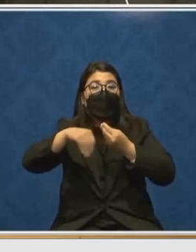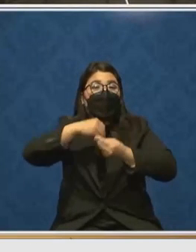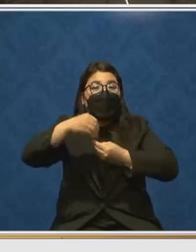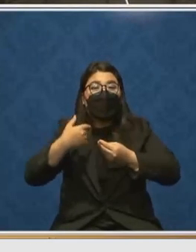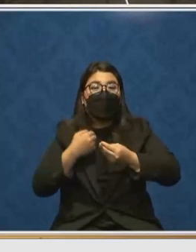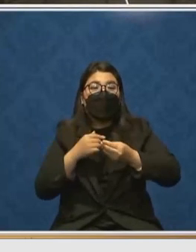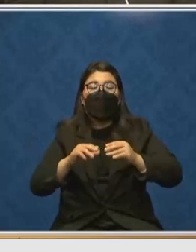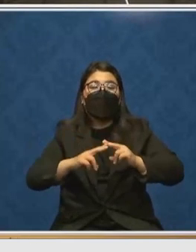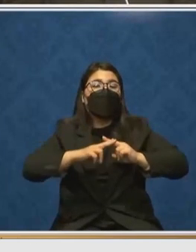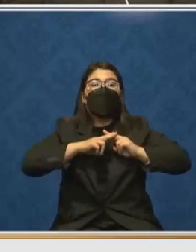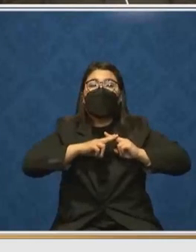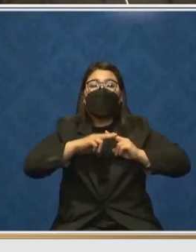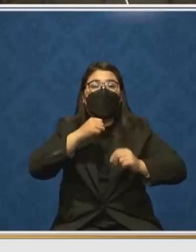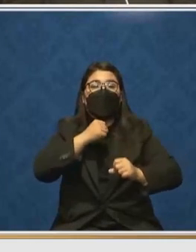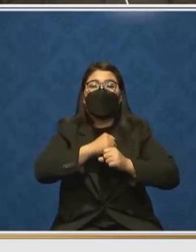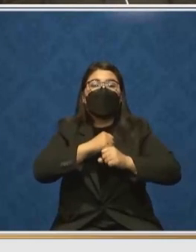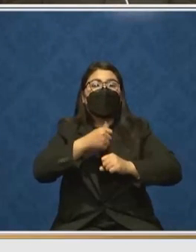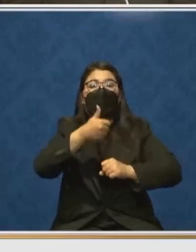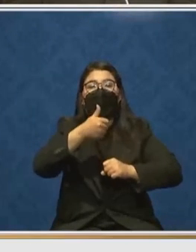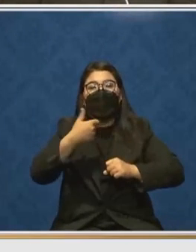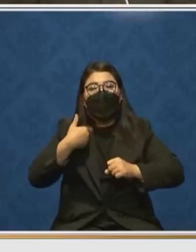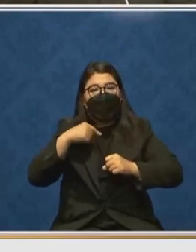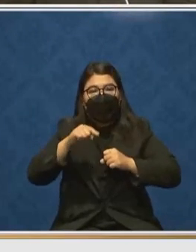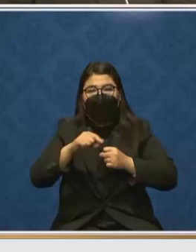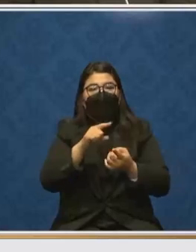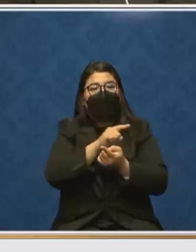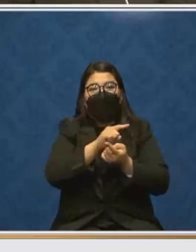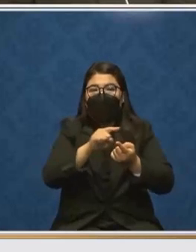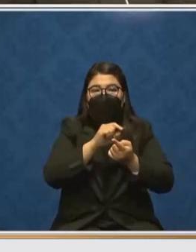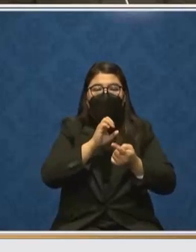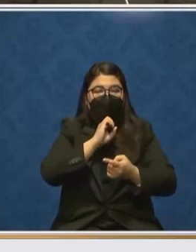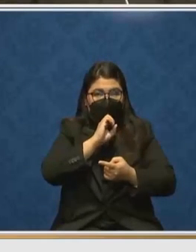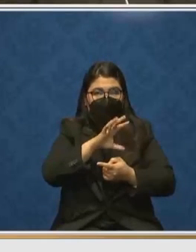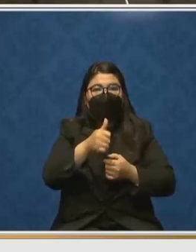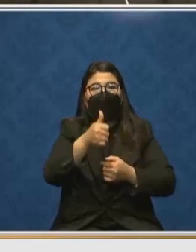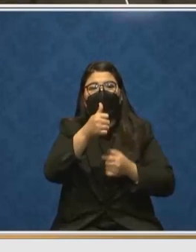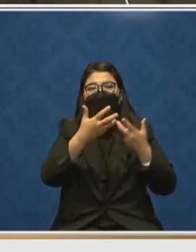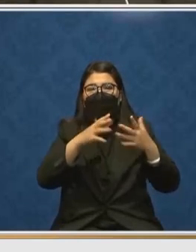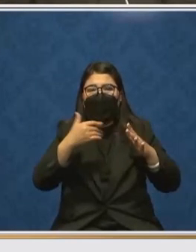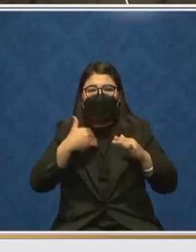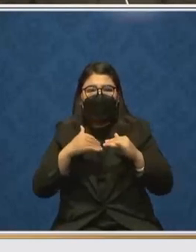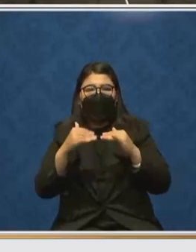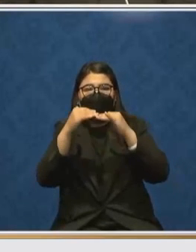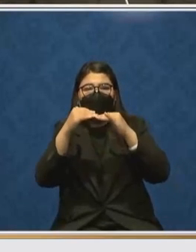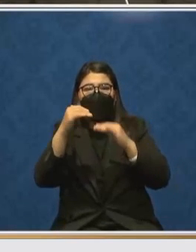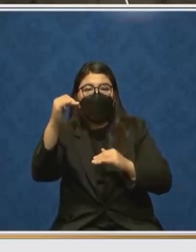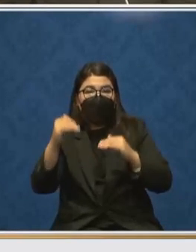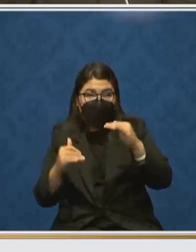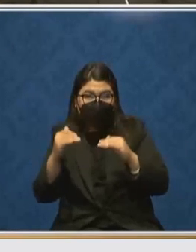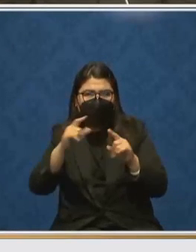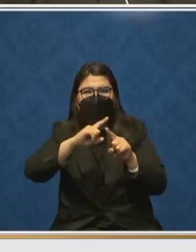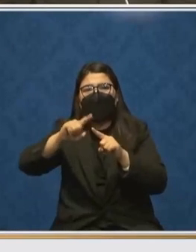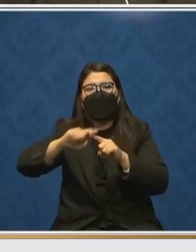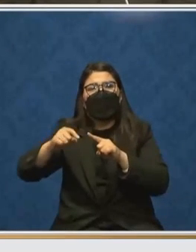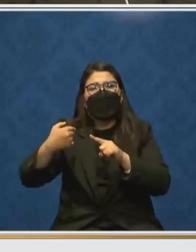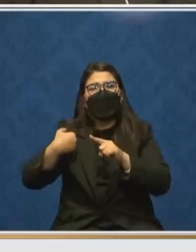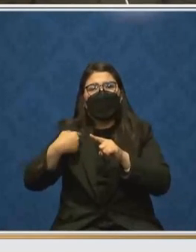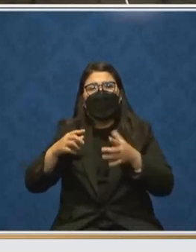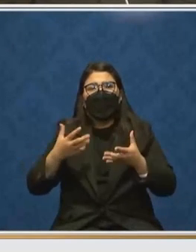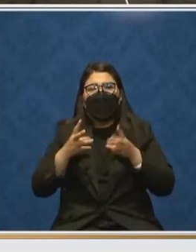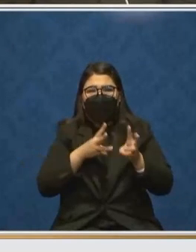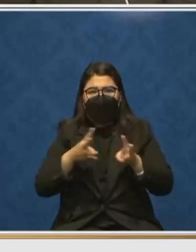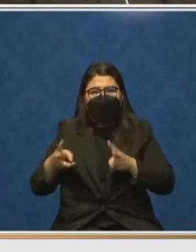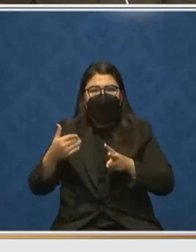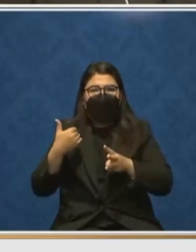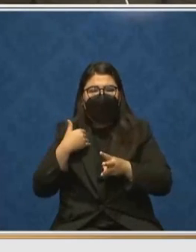างยั่งยืนตอบโจทย์ปัญหาท้าทายสังคมสร้างความเป็นธรรมและลดความเหลื่อมล้ำรวมทั้งการอนุรักษ์และฟื้นฟูทรัพยาก